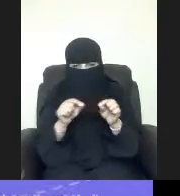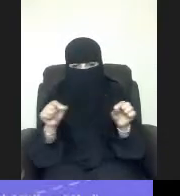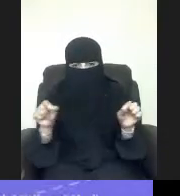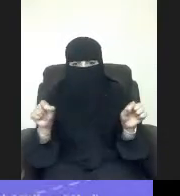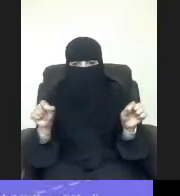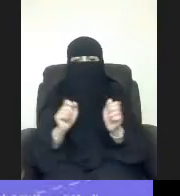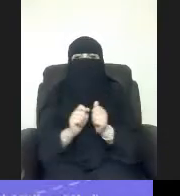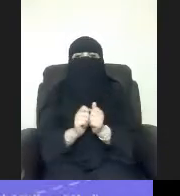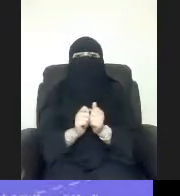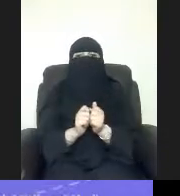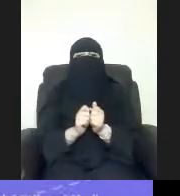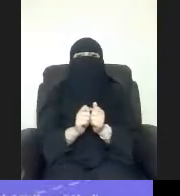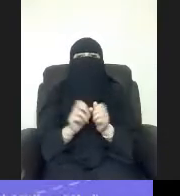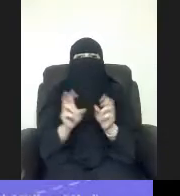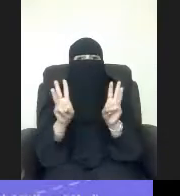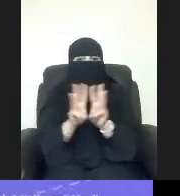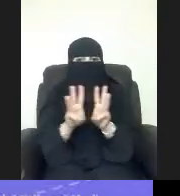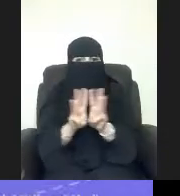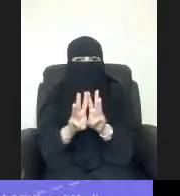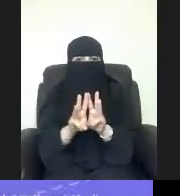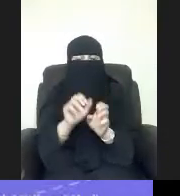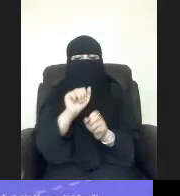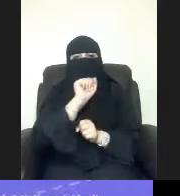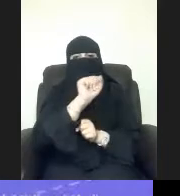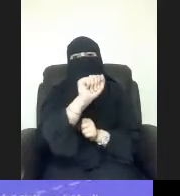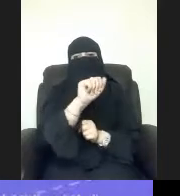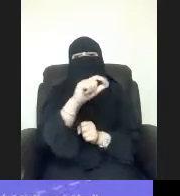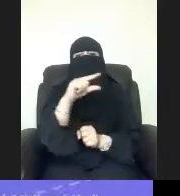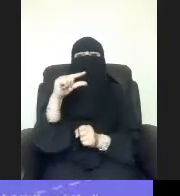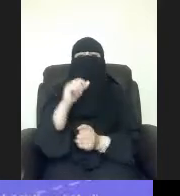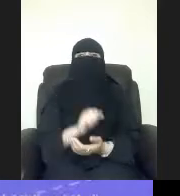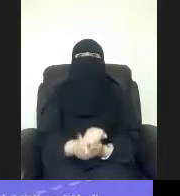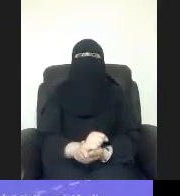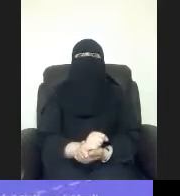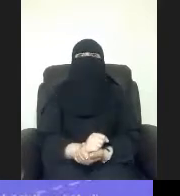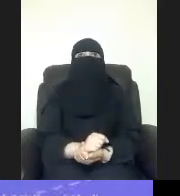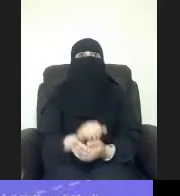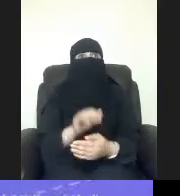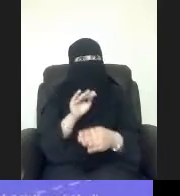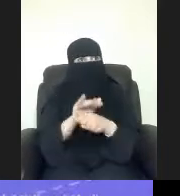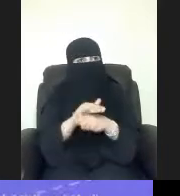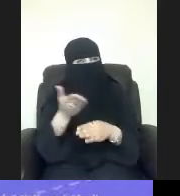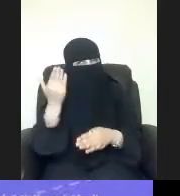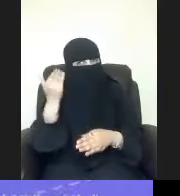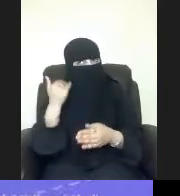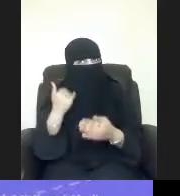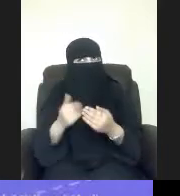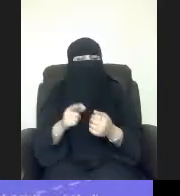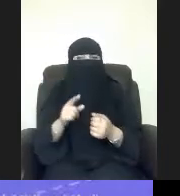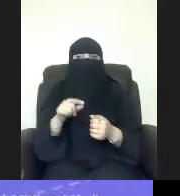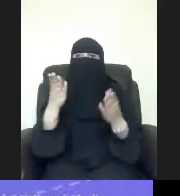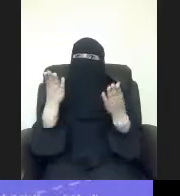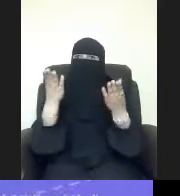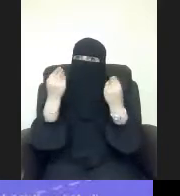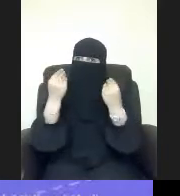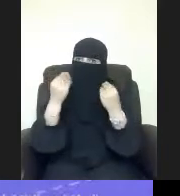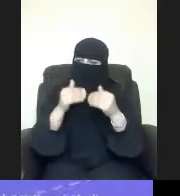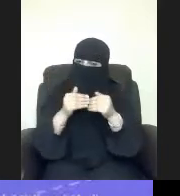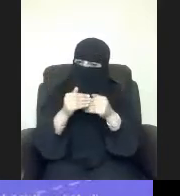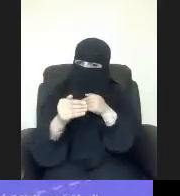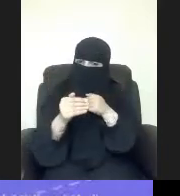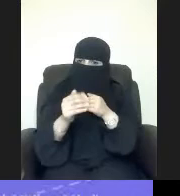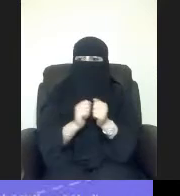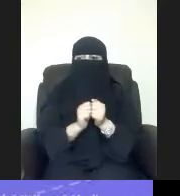dr-salih.com، وعليها الحقيقة يمكن 15 محاضرة افتراضية خلال السنة ونص الماضية في التعليم عن بعد ونتائج